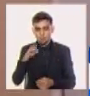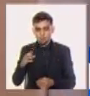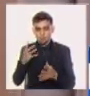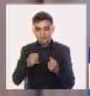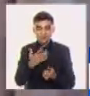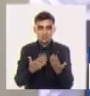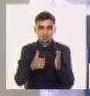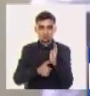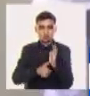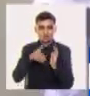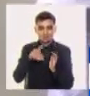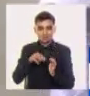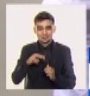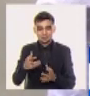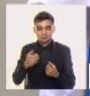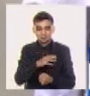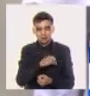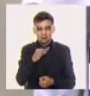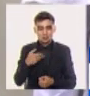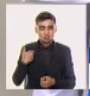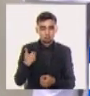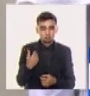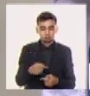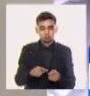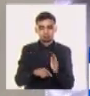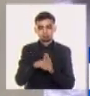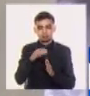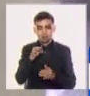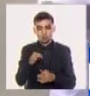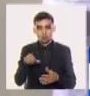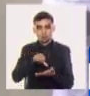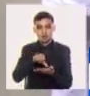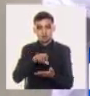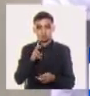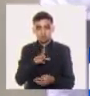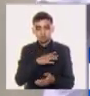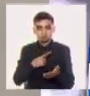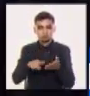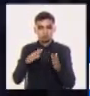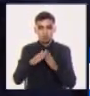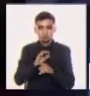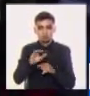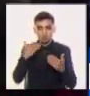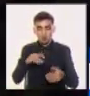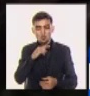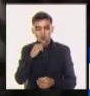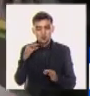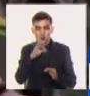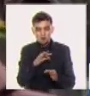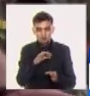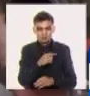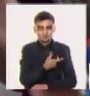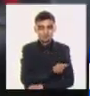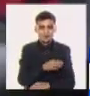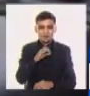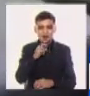тенге. После того, как у них выработался иммунный ответ на коронавирус, участников испытаний выписали по домам. Россияне уверяют, что побочных эффектов